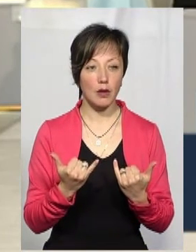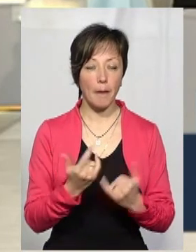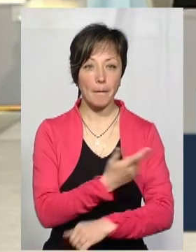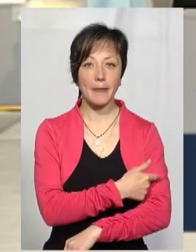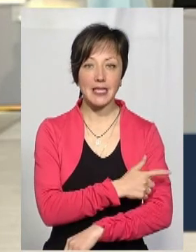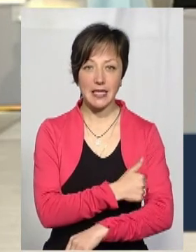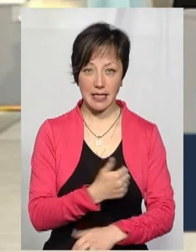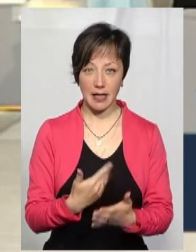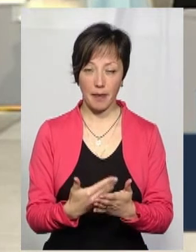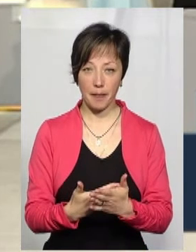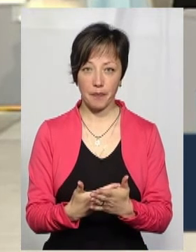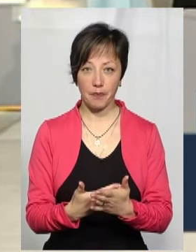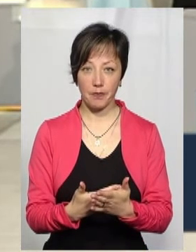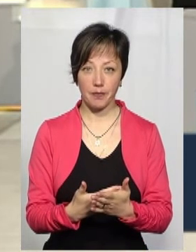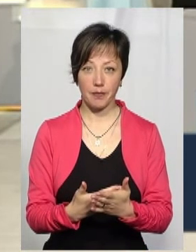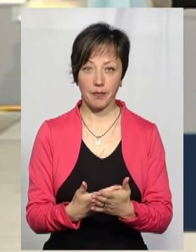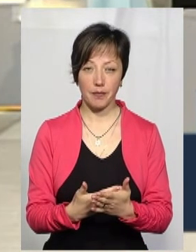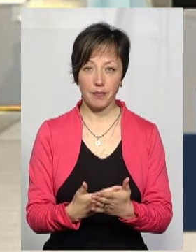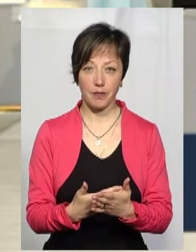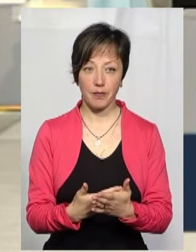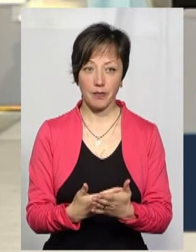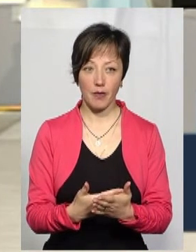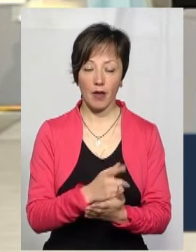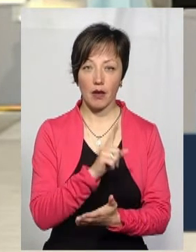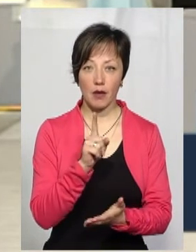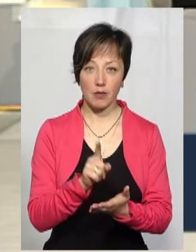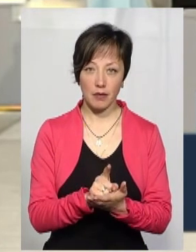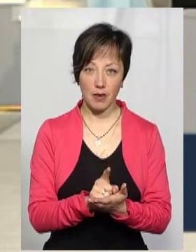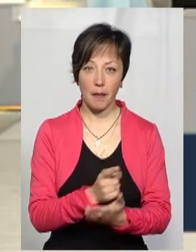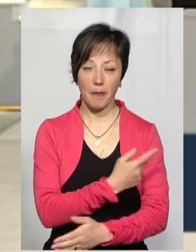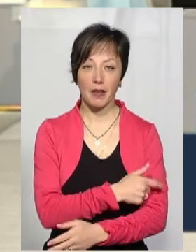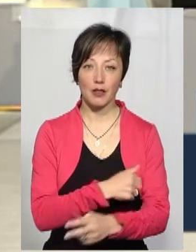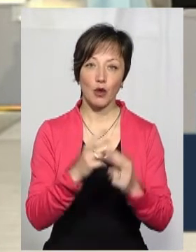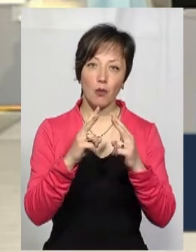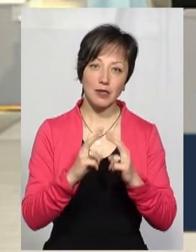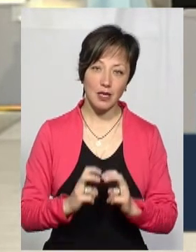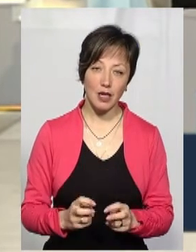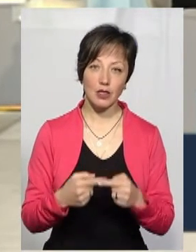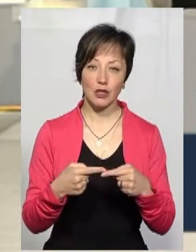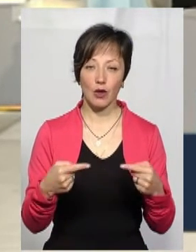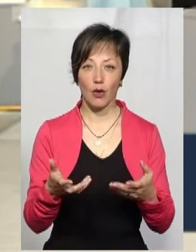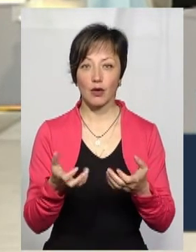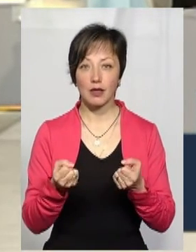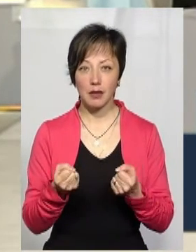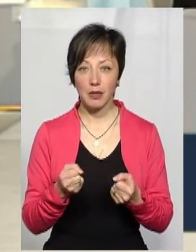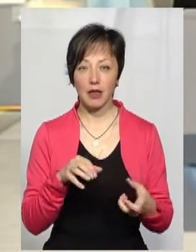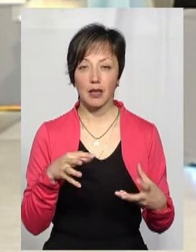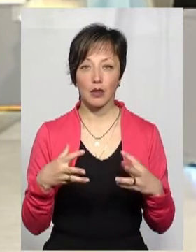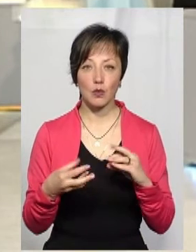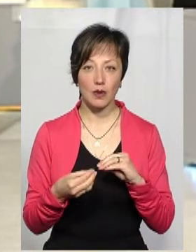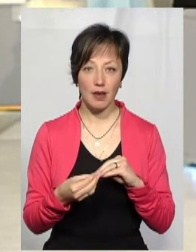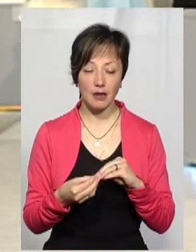медична сестра, наприклад, там зайняла роботу, вона так само має пройти медичне обстеження, отримати певні